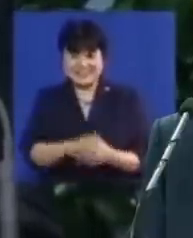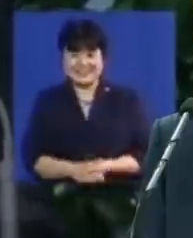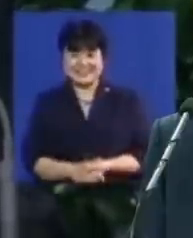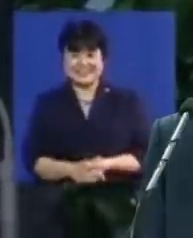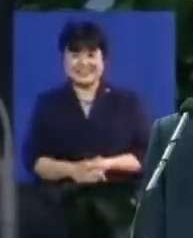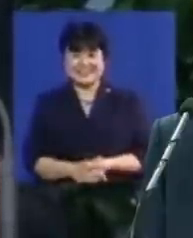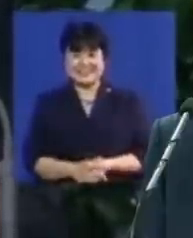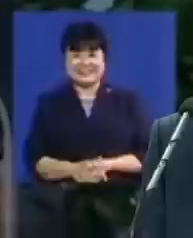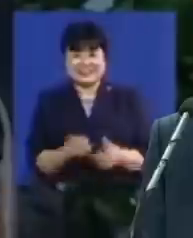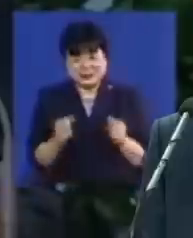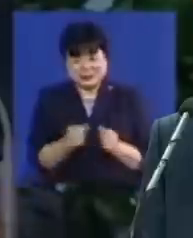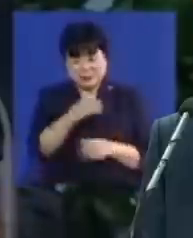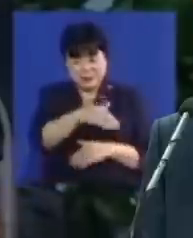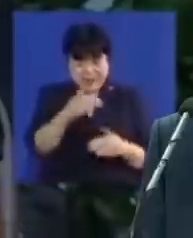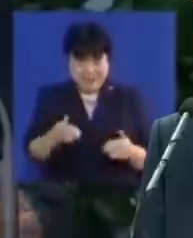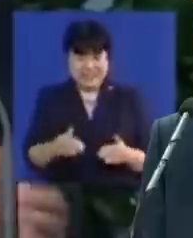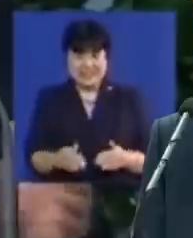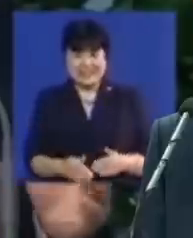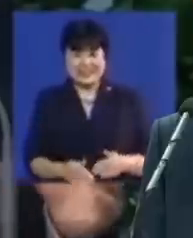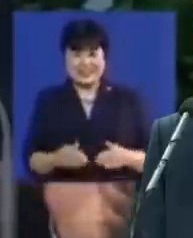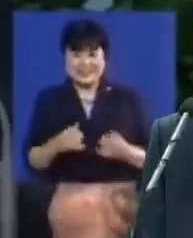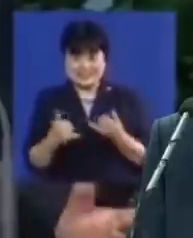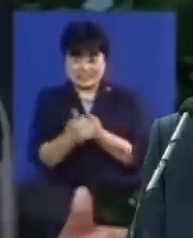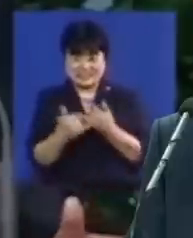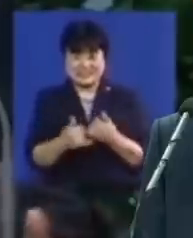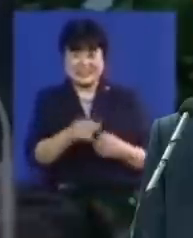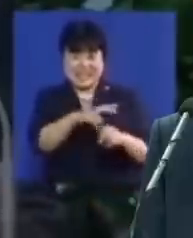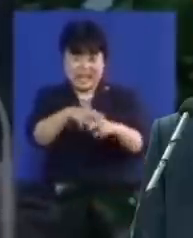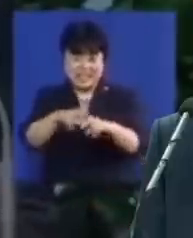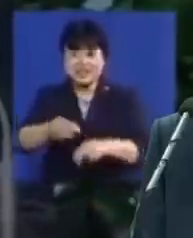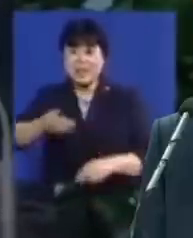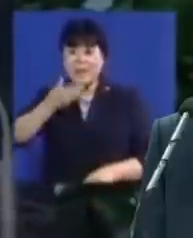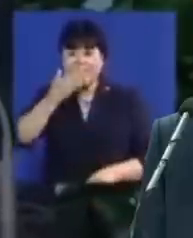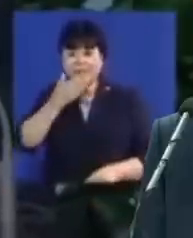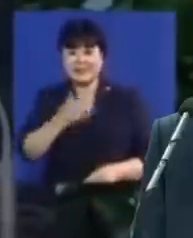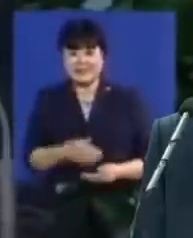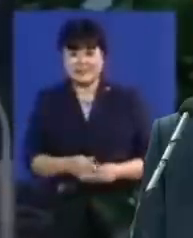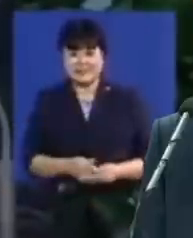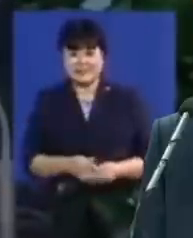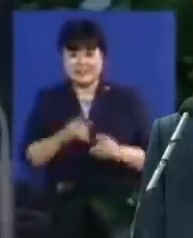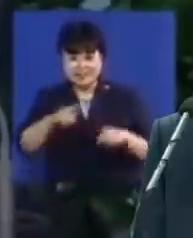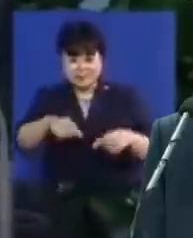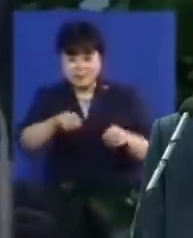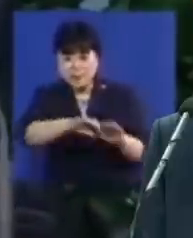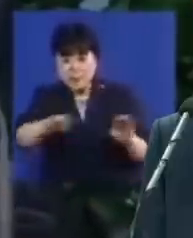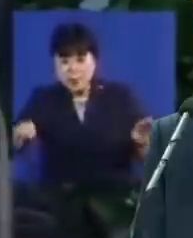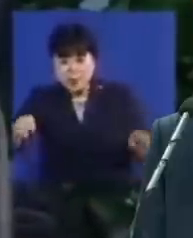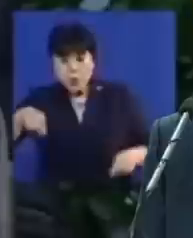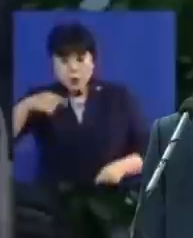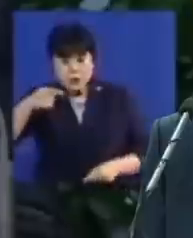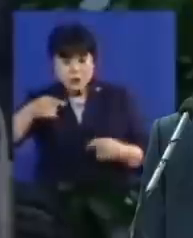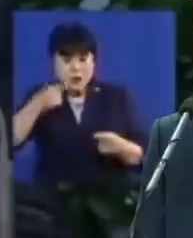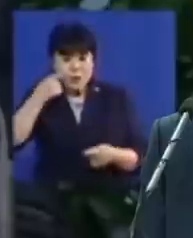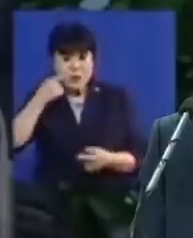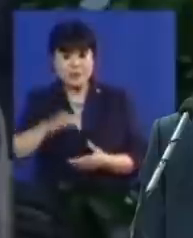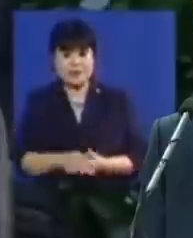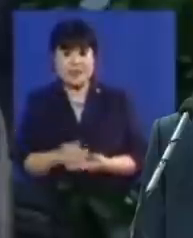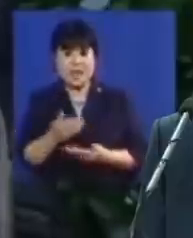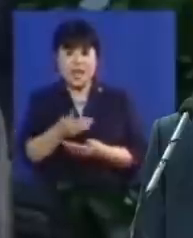그 좁은 방에 식구들이 한 방에 다 사는데 두루락 해도 안는데 내가 방 확 열고 들어갔어요.